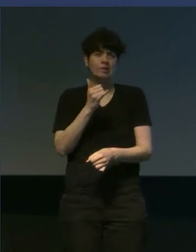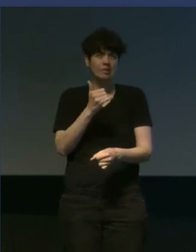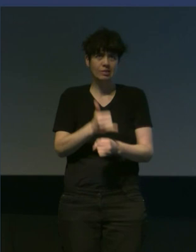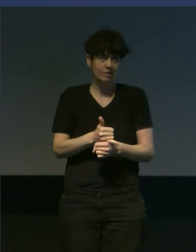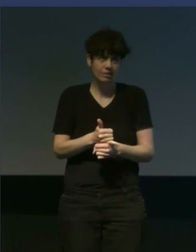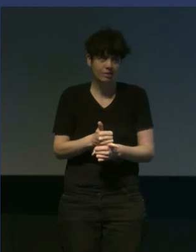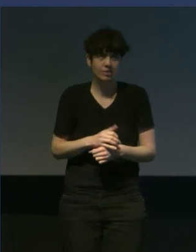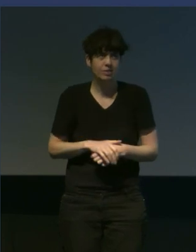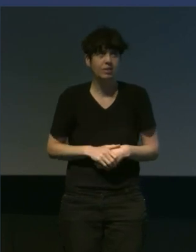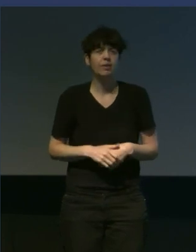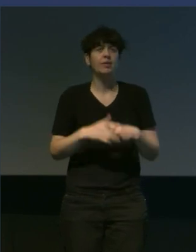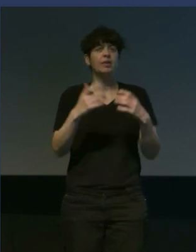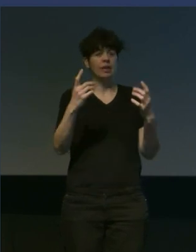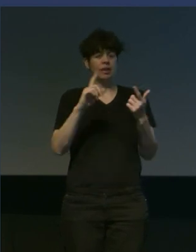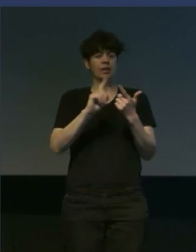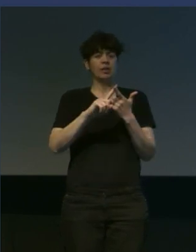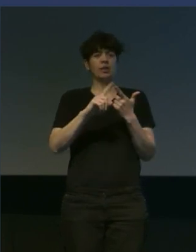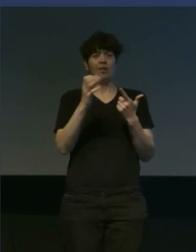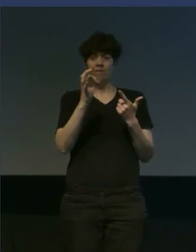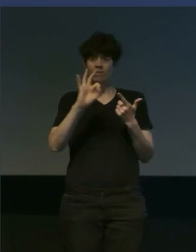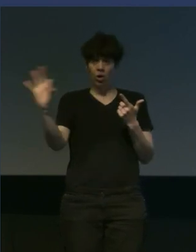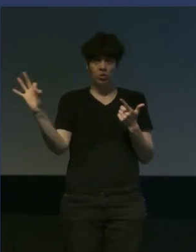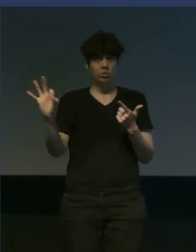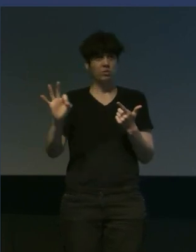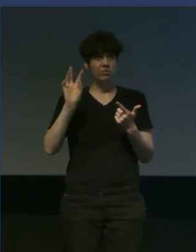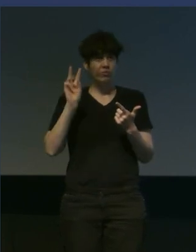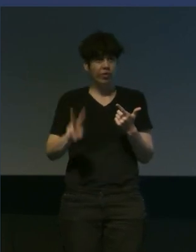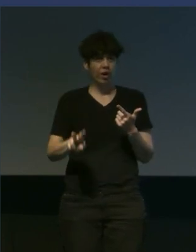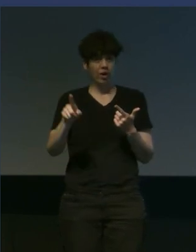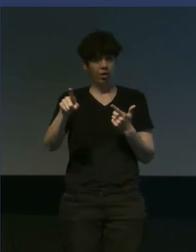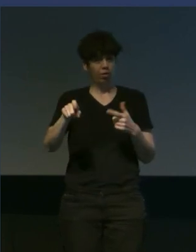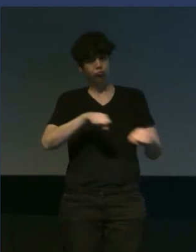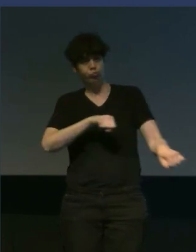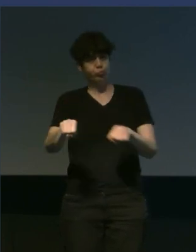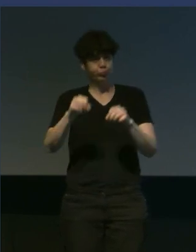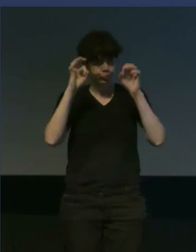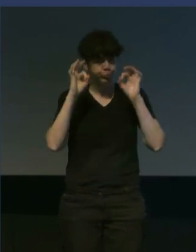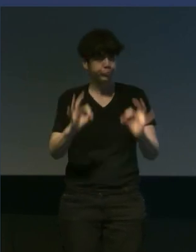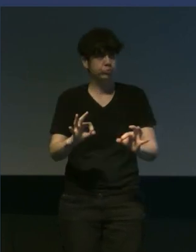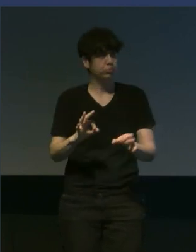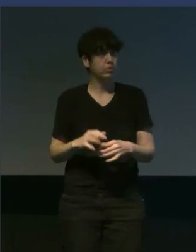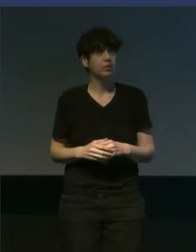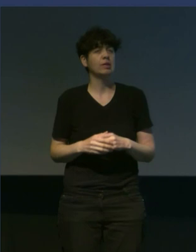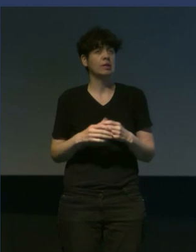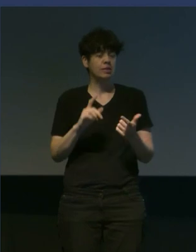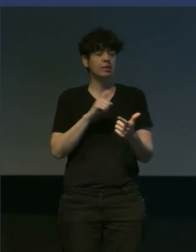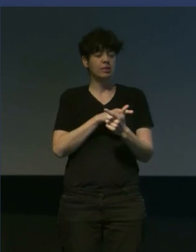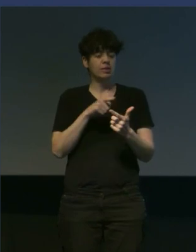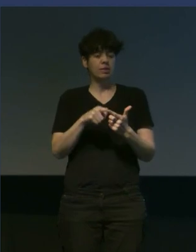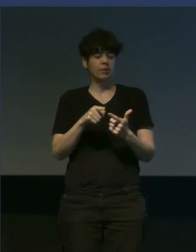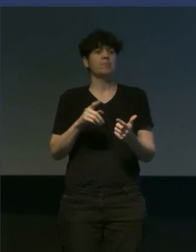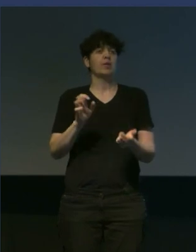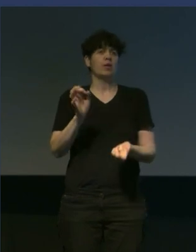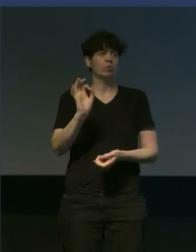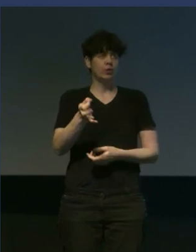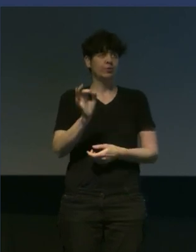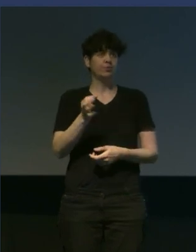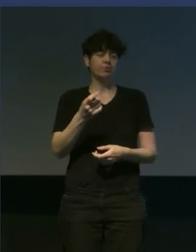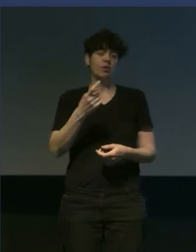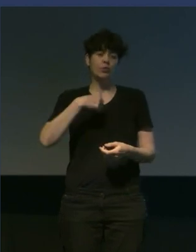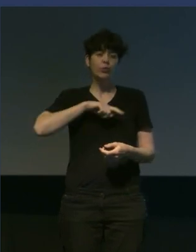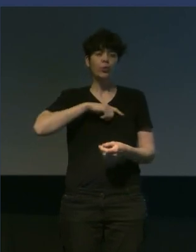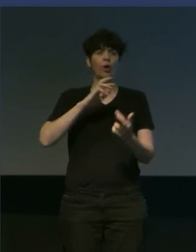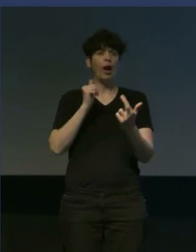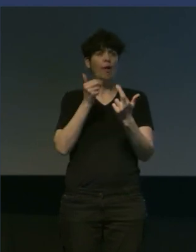la deuxième, c'est est-ce que la France met vraiment en place tout ce qui peut. Donc, certes, on n'a pas apporté de